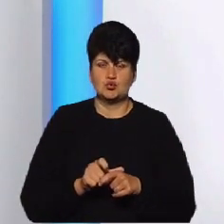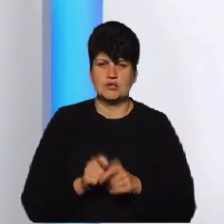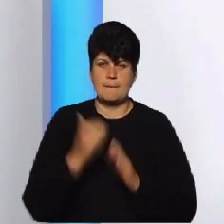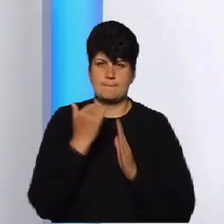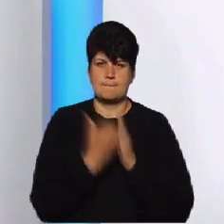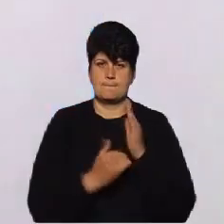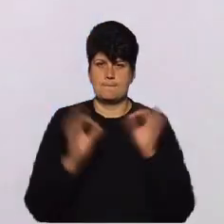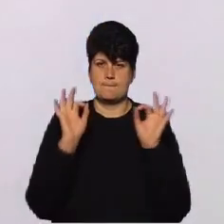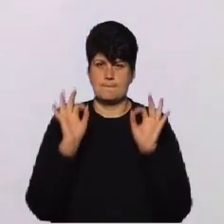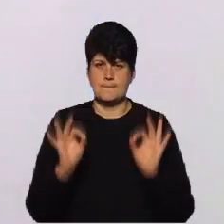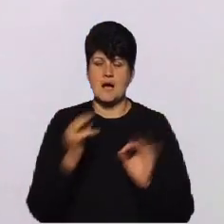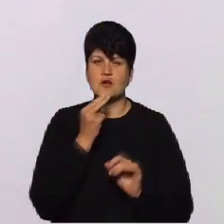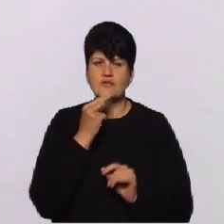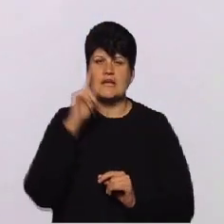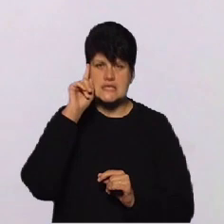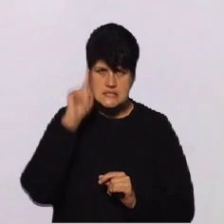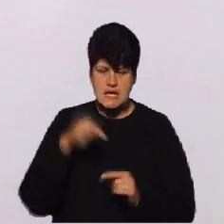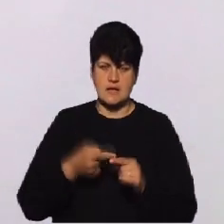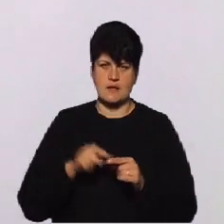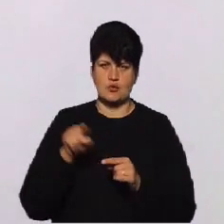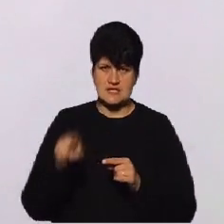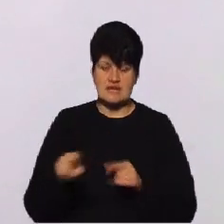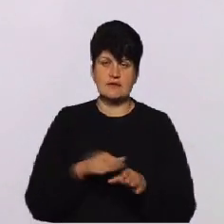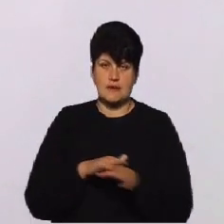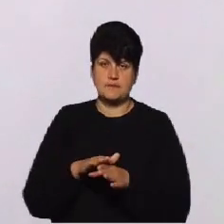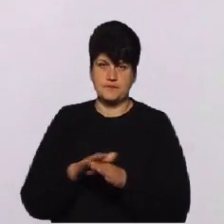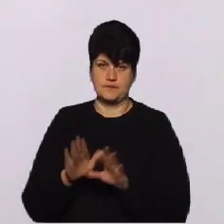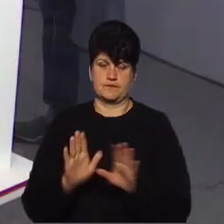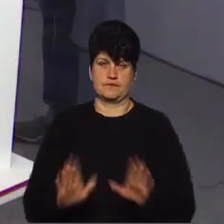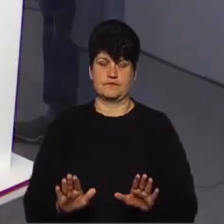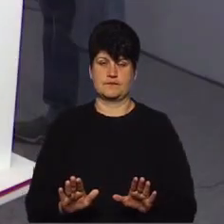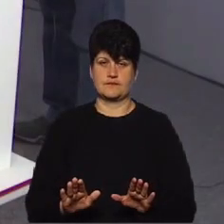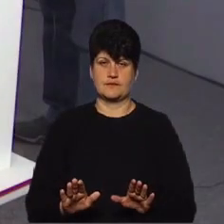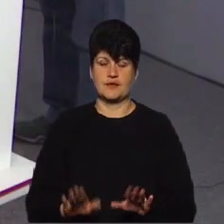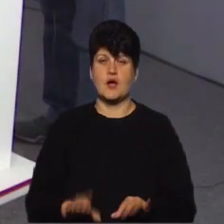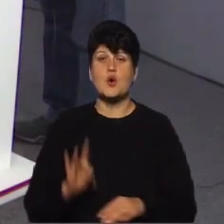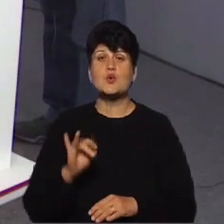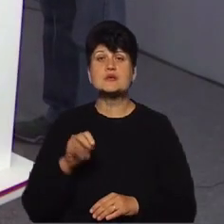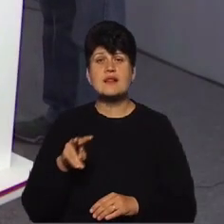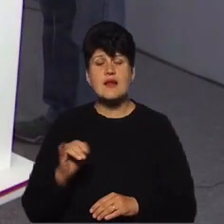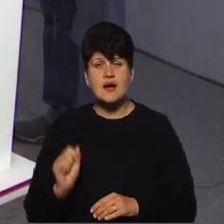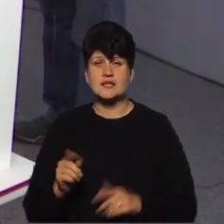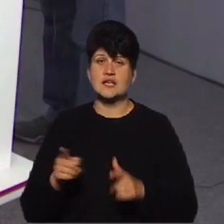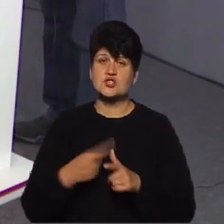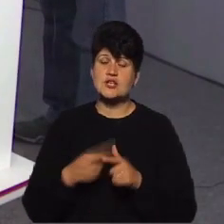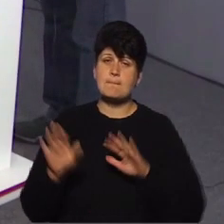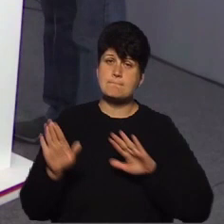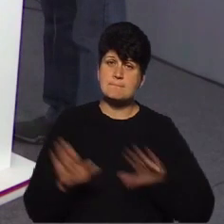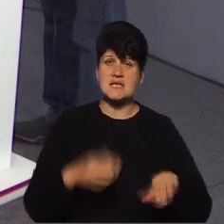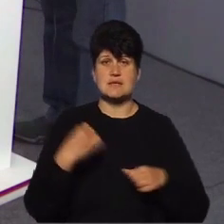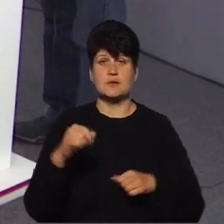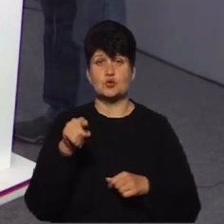і вона знає про це харчування, і вона притримується його. Руслана, чи хоча б після перемоги тобі дозволили